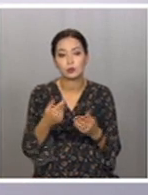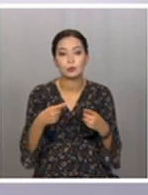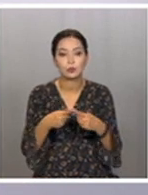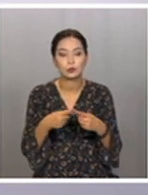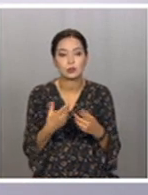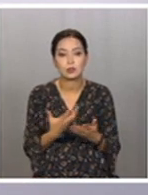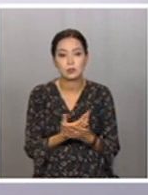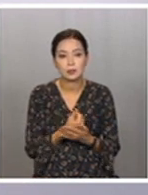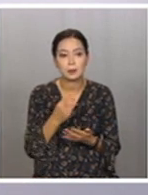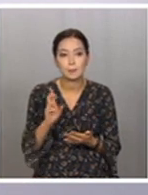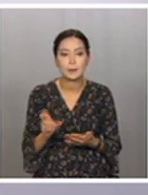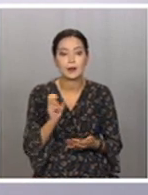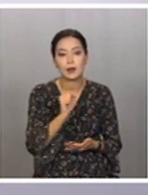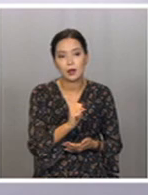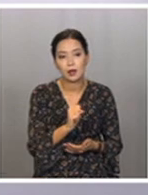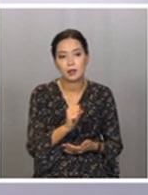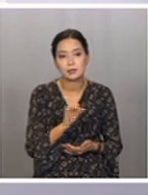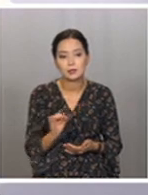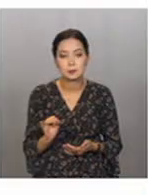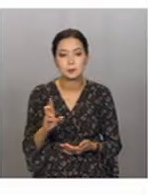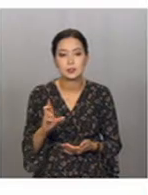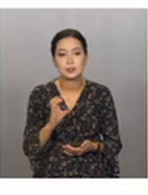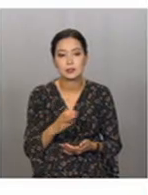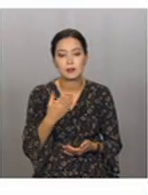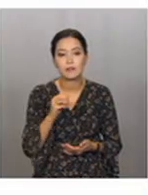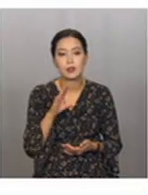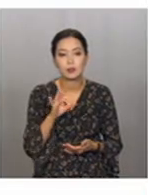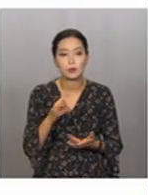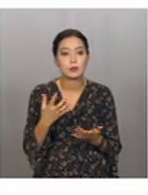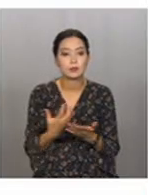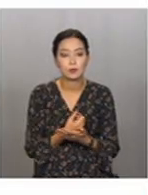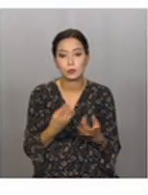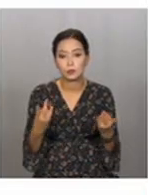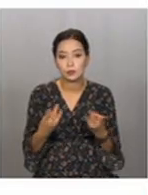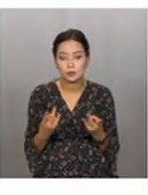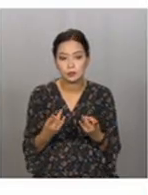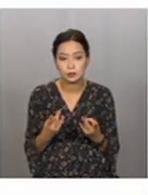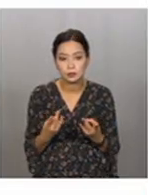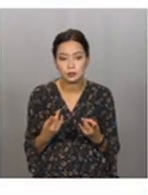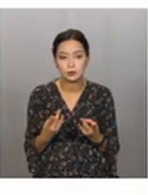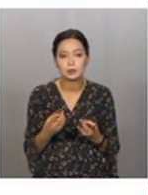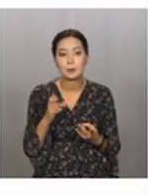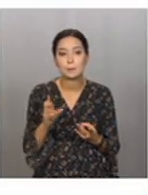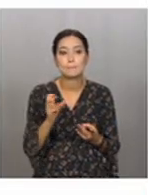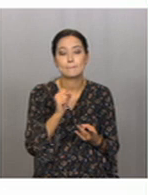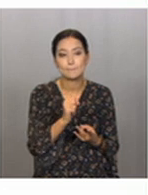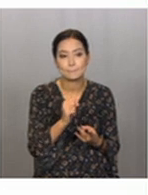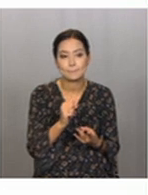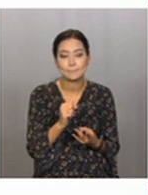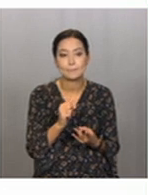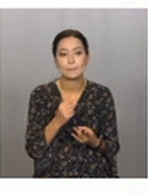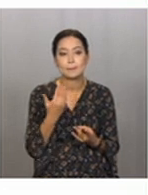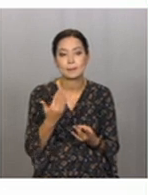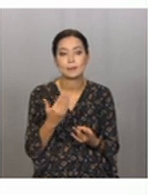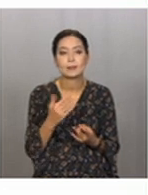балалар Б, А және Б, С векторын табу керек. Демек Б, А векторын табамыз